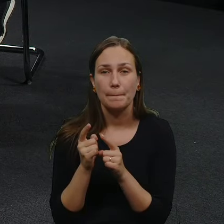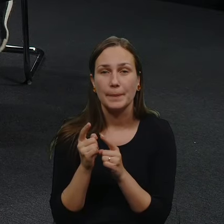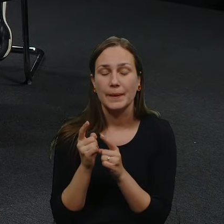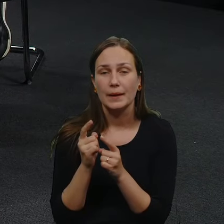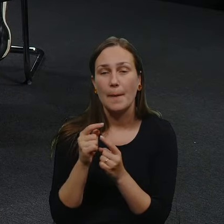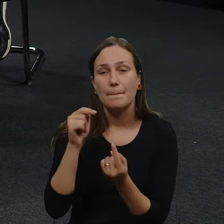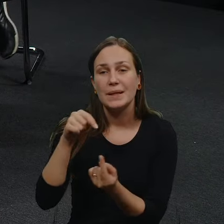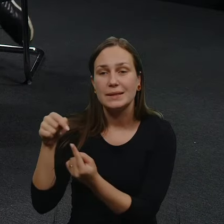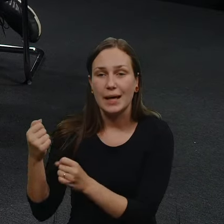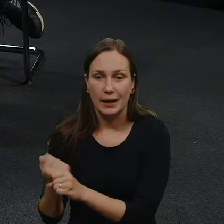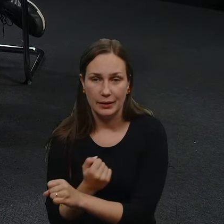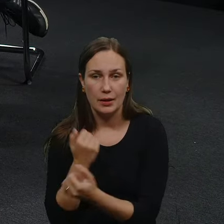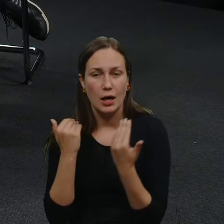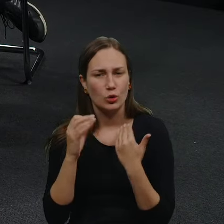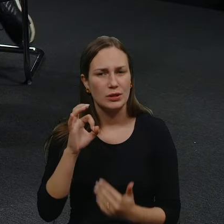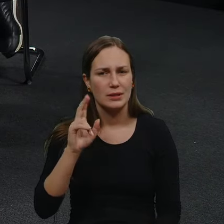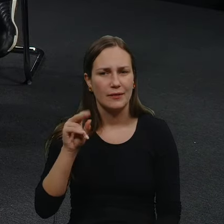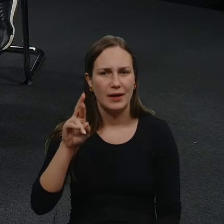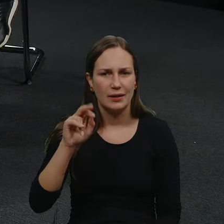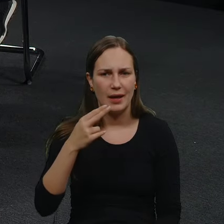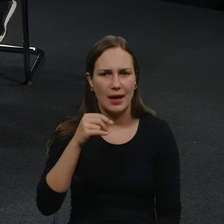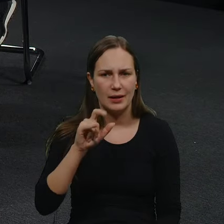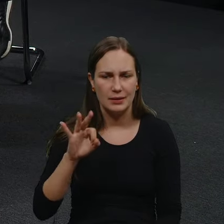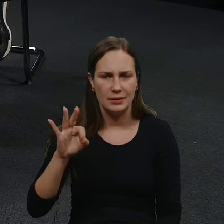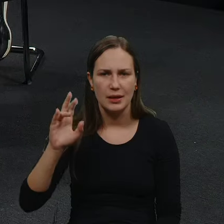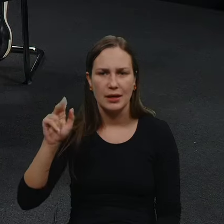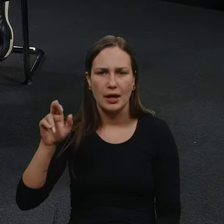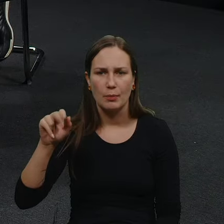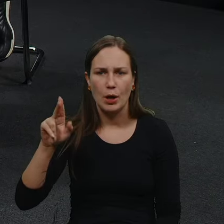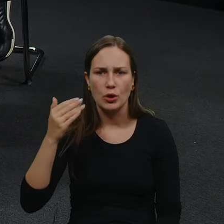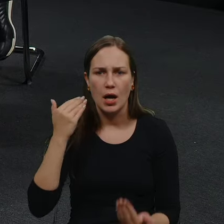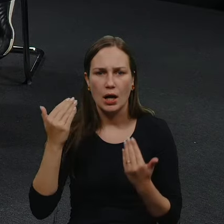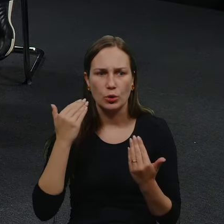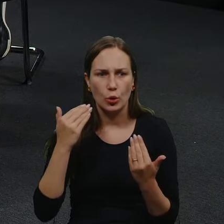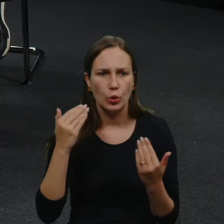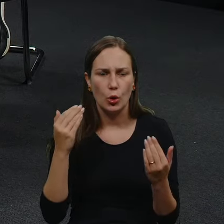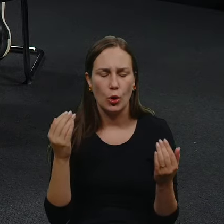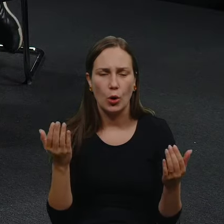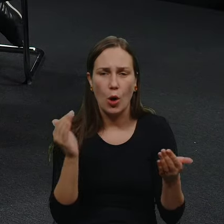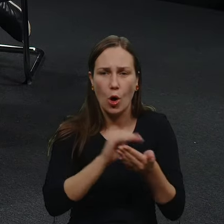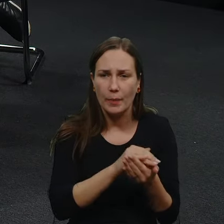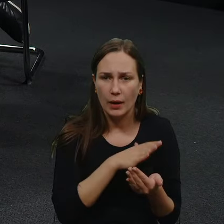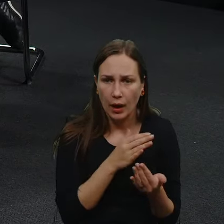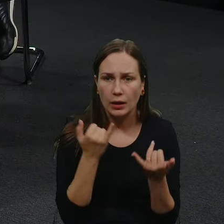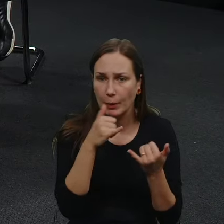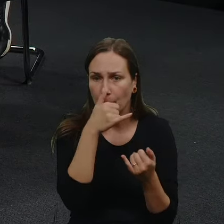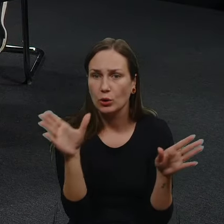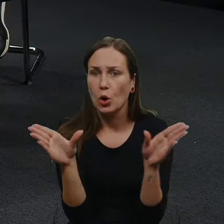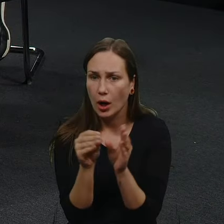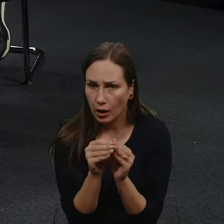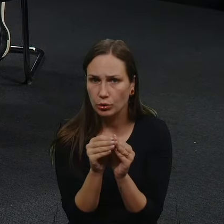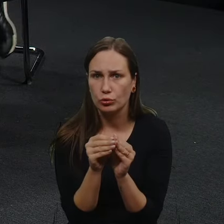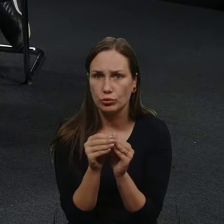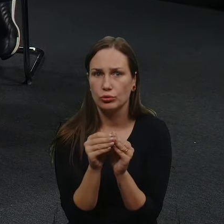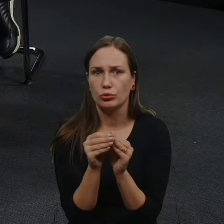Štai atrodė, kad Skvernelis ir Karbauskis jau yra nesutaikomi. Dabar bando sėstis į tą patį vežimą. Pavyks jiems